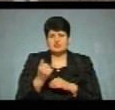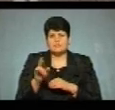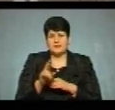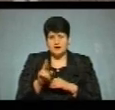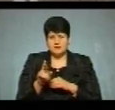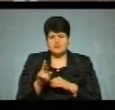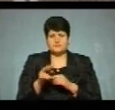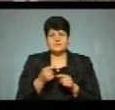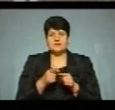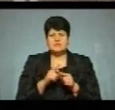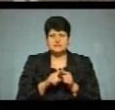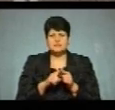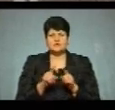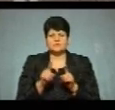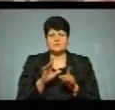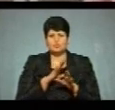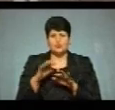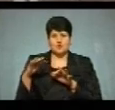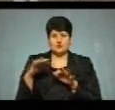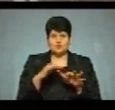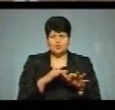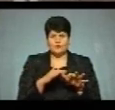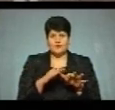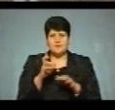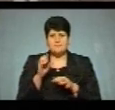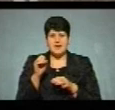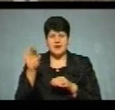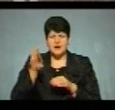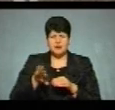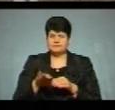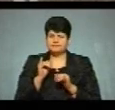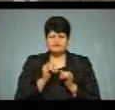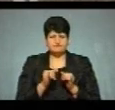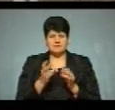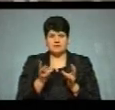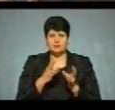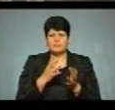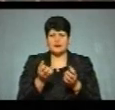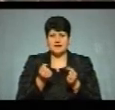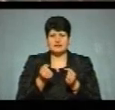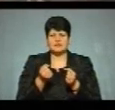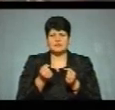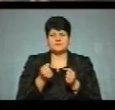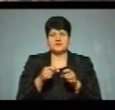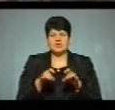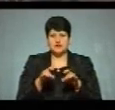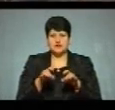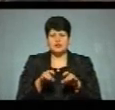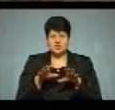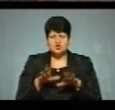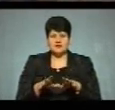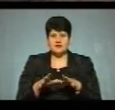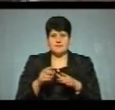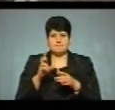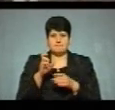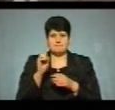Для запобігання сувів, тому що берег дуже прикрий, було прийнято рішення забити шпунти, бетонні